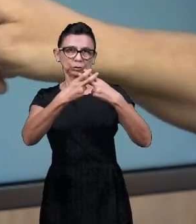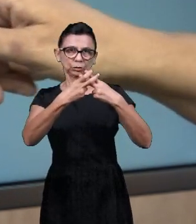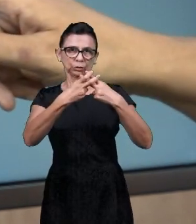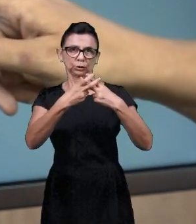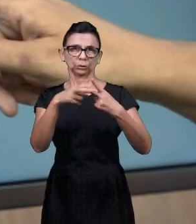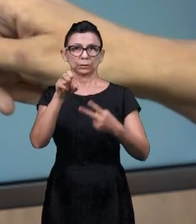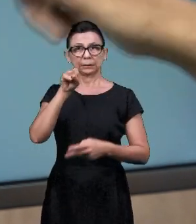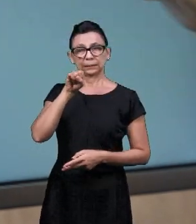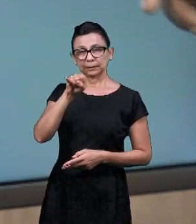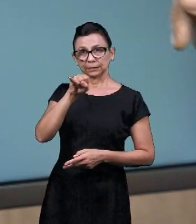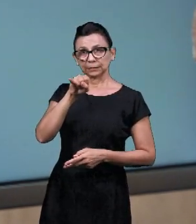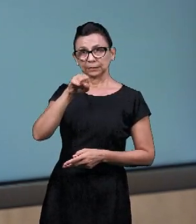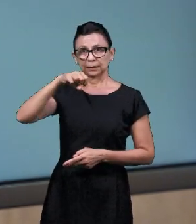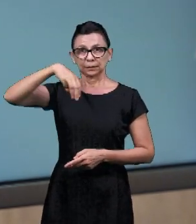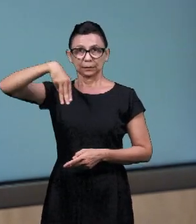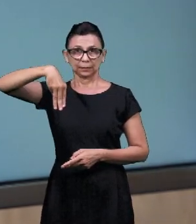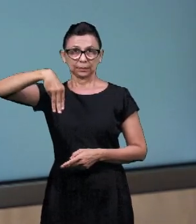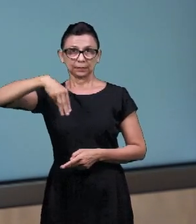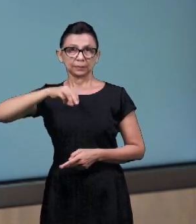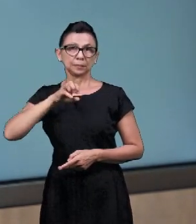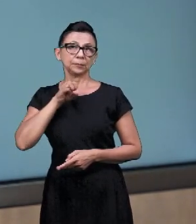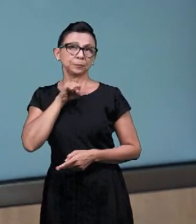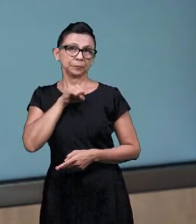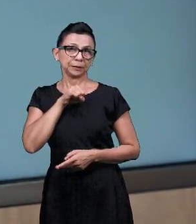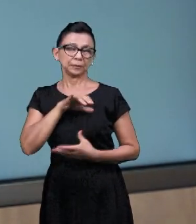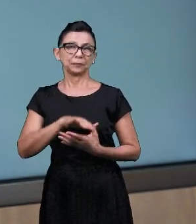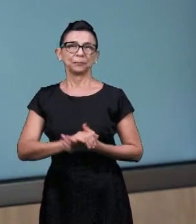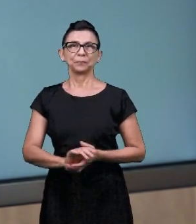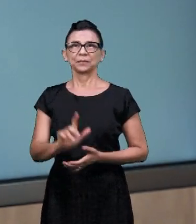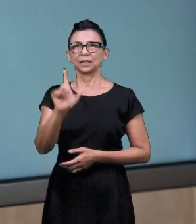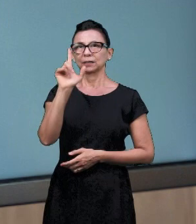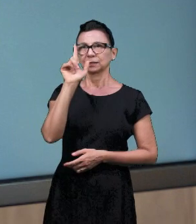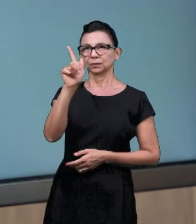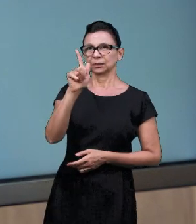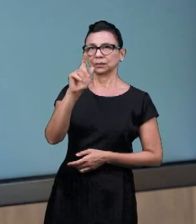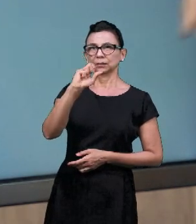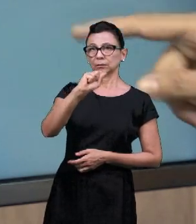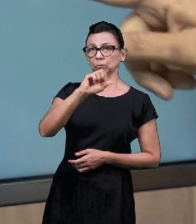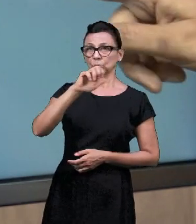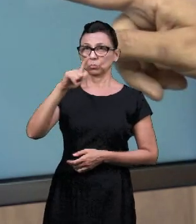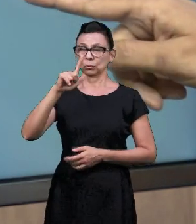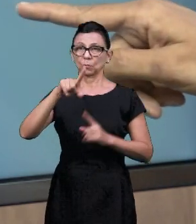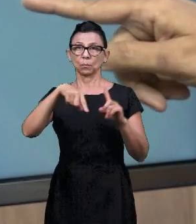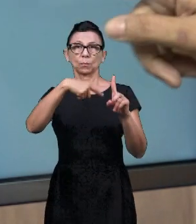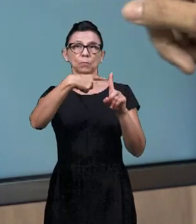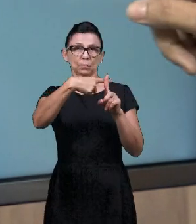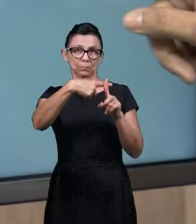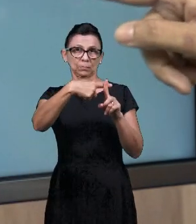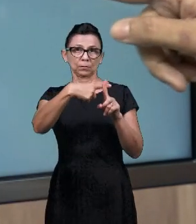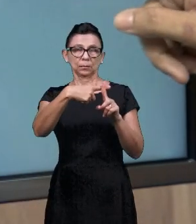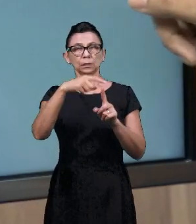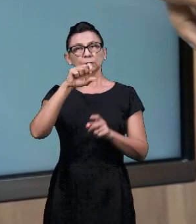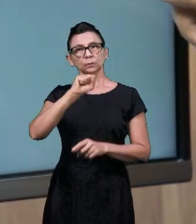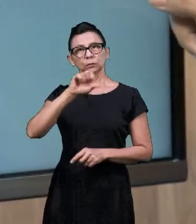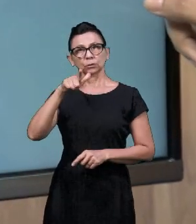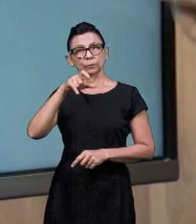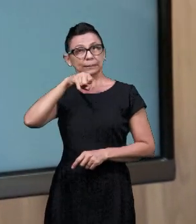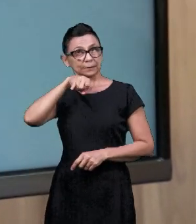Mi. G, Sol majeur, Sol, Si, Ré.